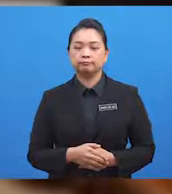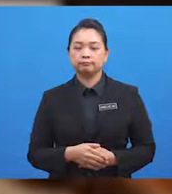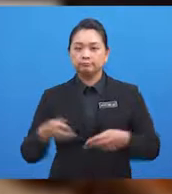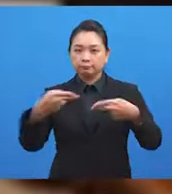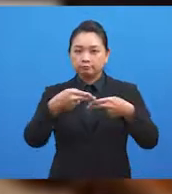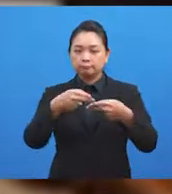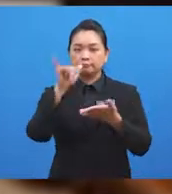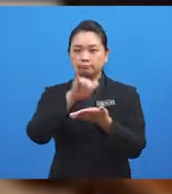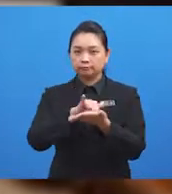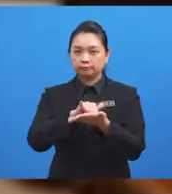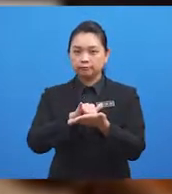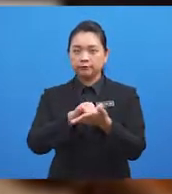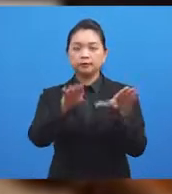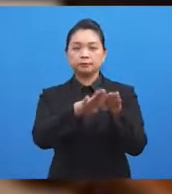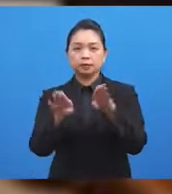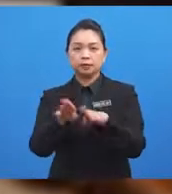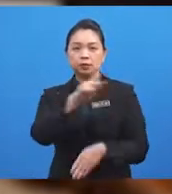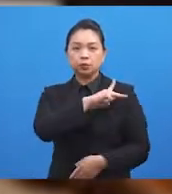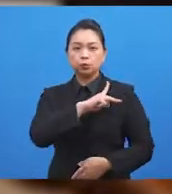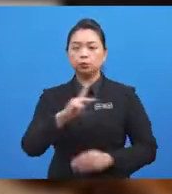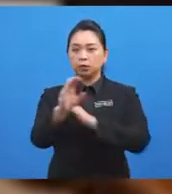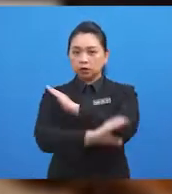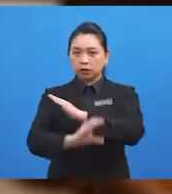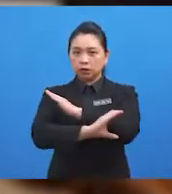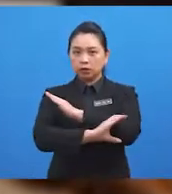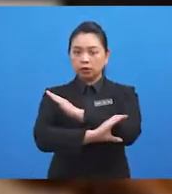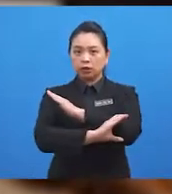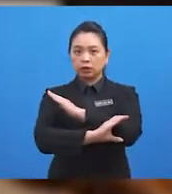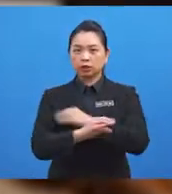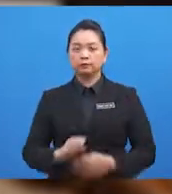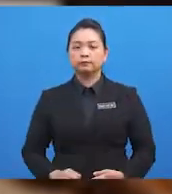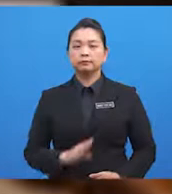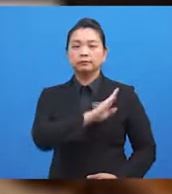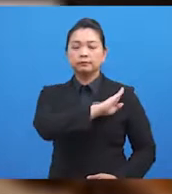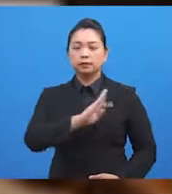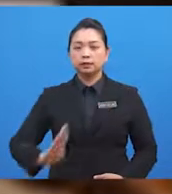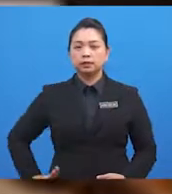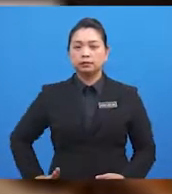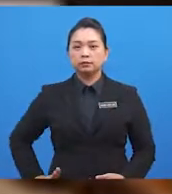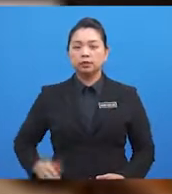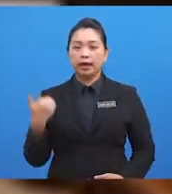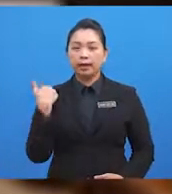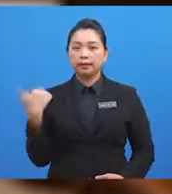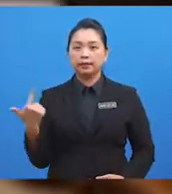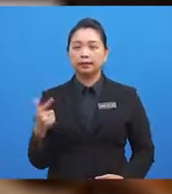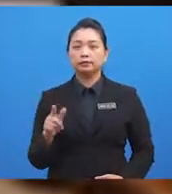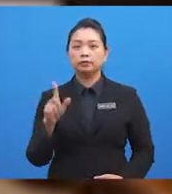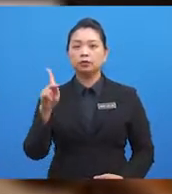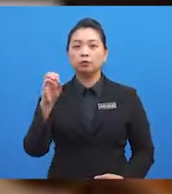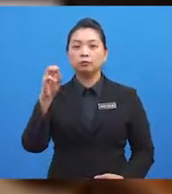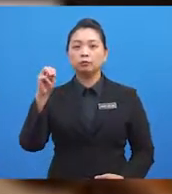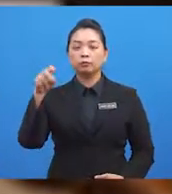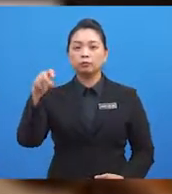Sehubungan dengan itu, sebagai ketua negara, selayaknya lah Seri Paduka Baginda merupakan komponen